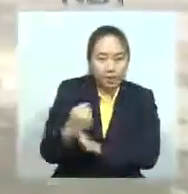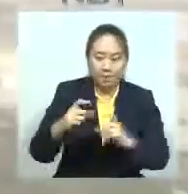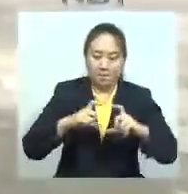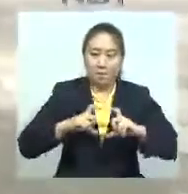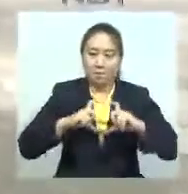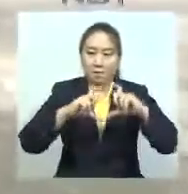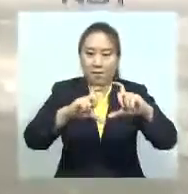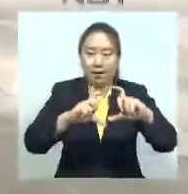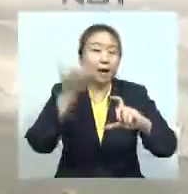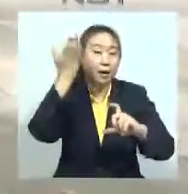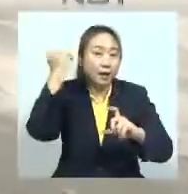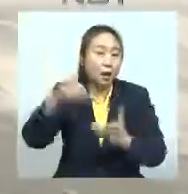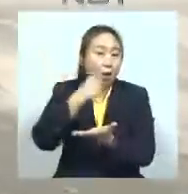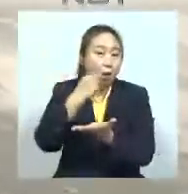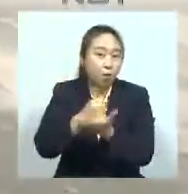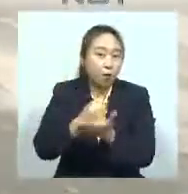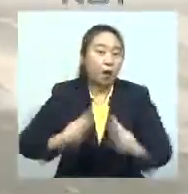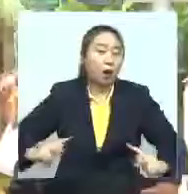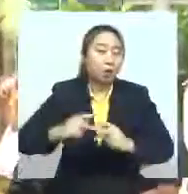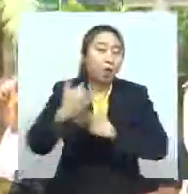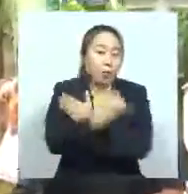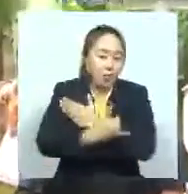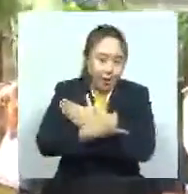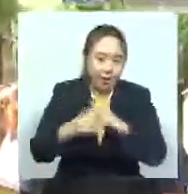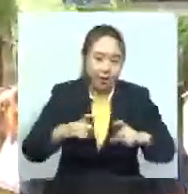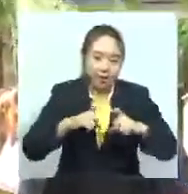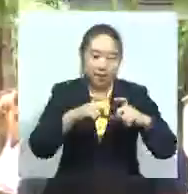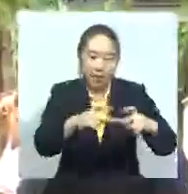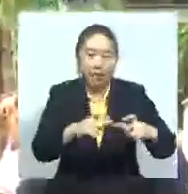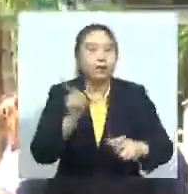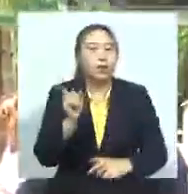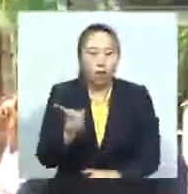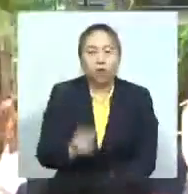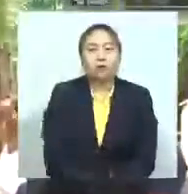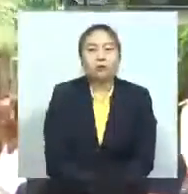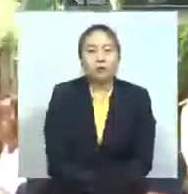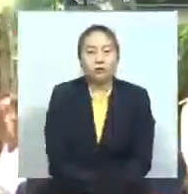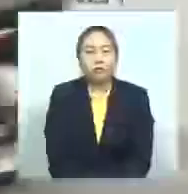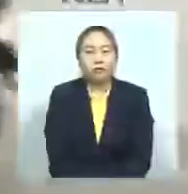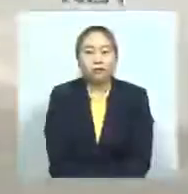นที่ได้ลงทะเบียนไว้กับทางกระทรวงการต่างประเทศทั้งนี้ก็เพื่อความปลอดภัยของทุกฝ่ายครับ